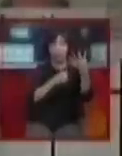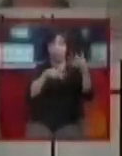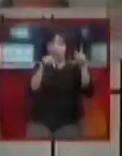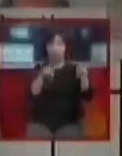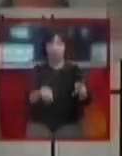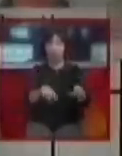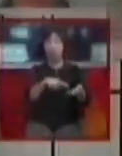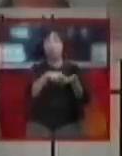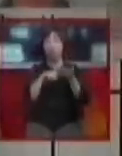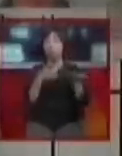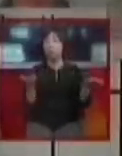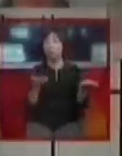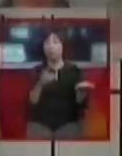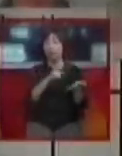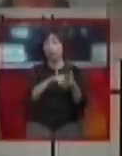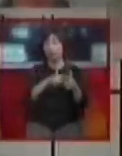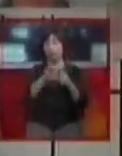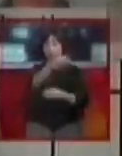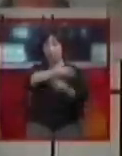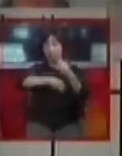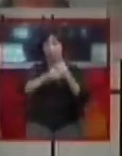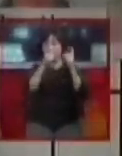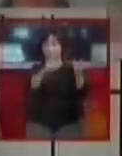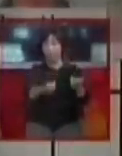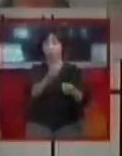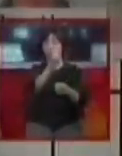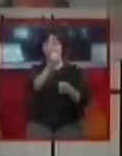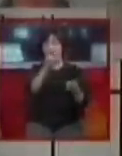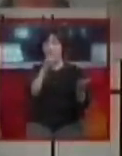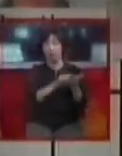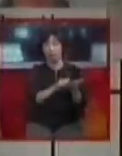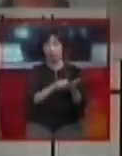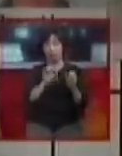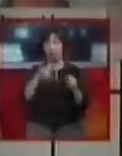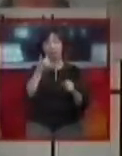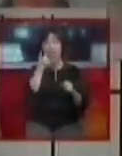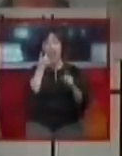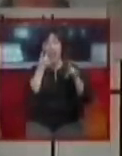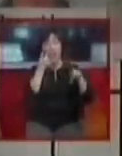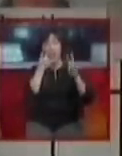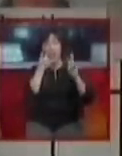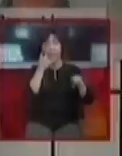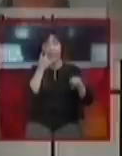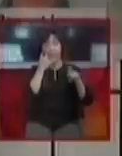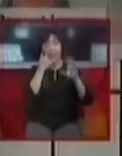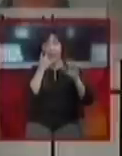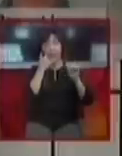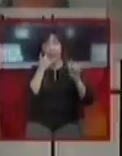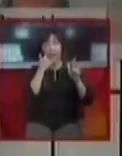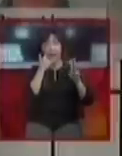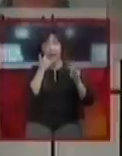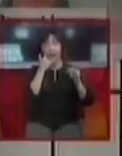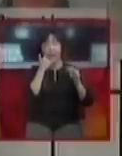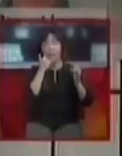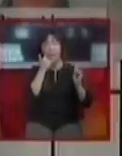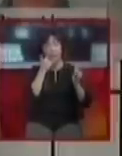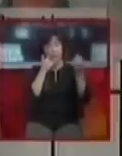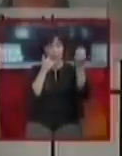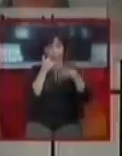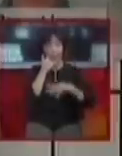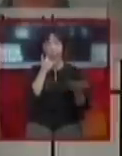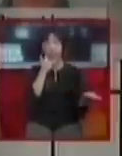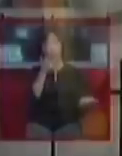sospek. Sa mga nais tumulong sa kaso, maaaring tumawag sa hotline ng PNP Calamba. Carla Lim,